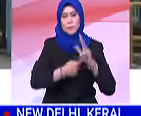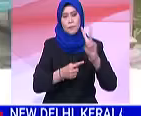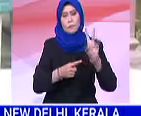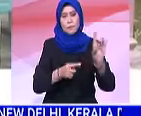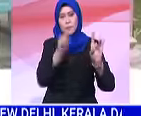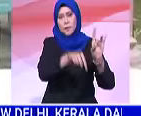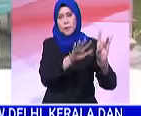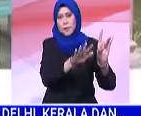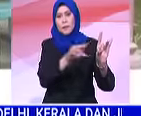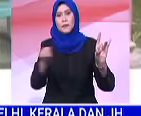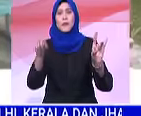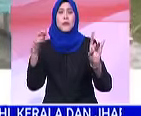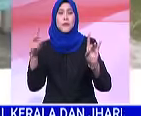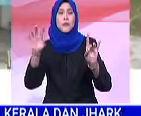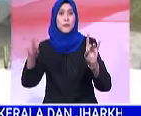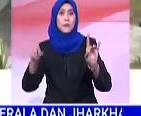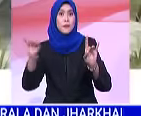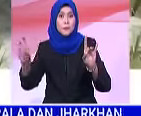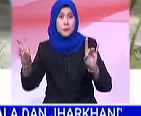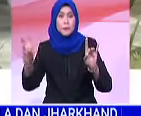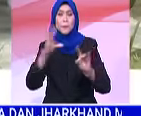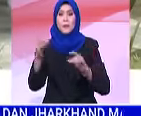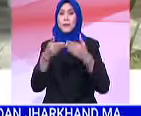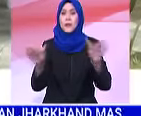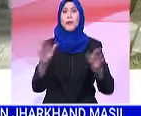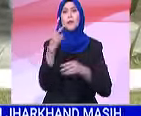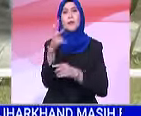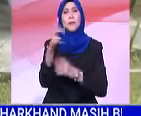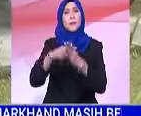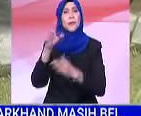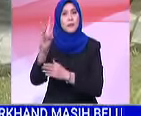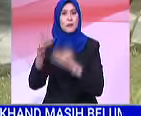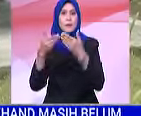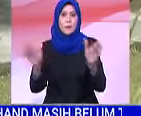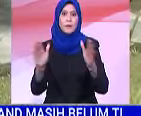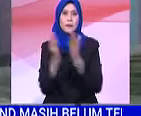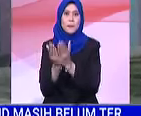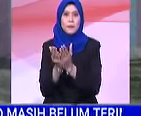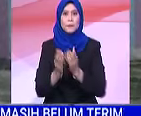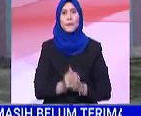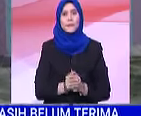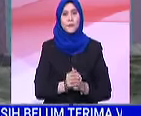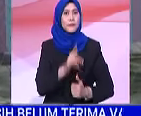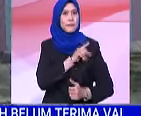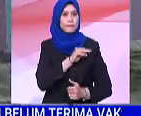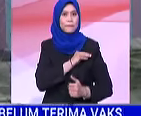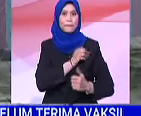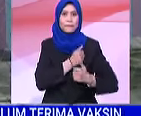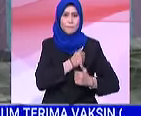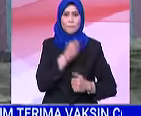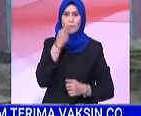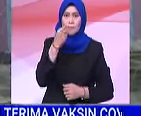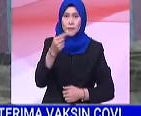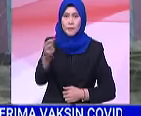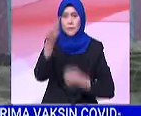Mei hingga 12 Jun dan akan dibuka semula pada 13 Jun. Selepas Menteri Kanan Pertahanan Datuk Seri Ismail Sabri